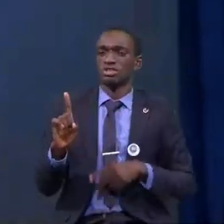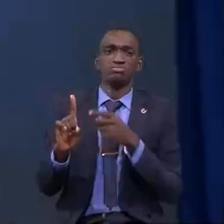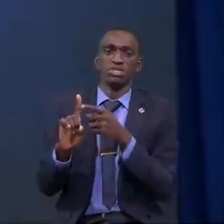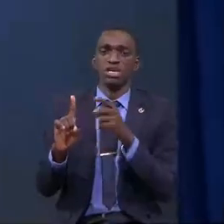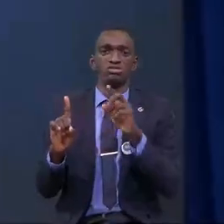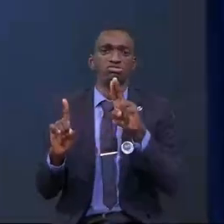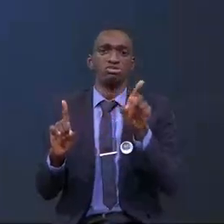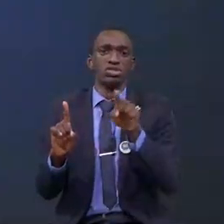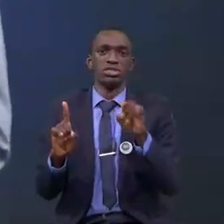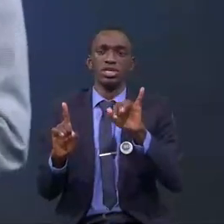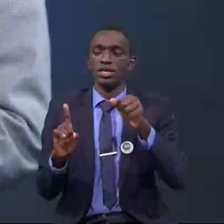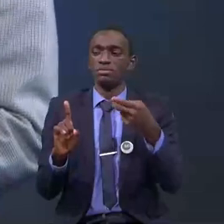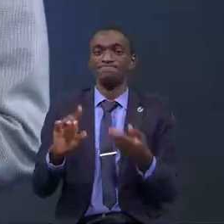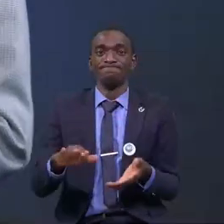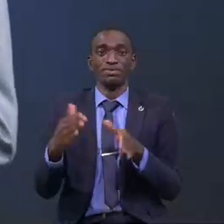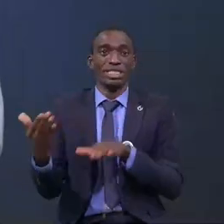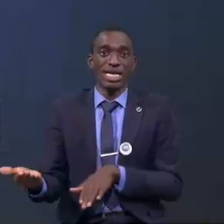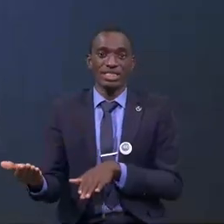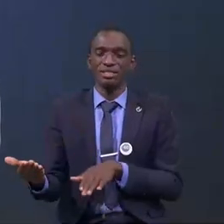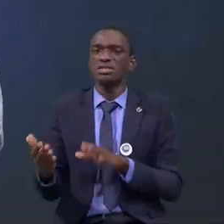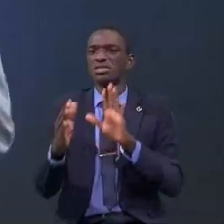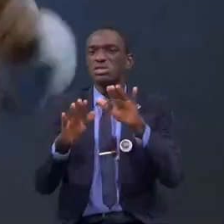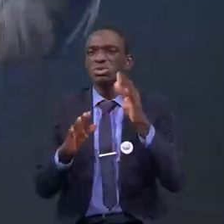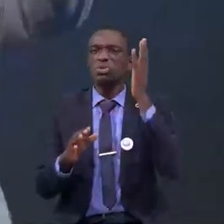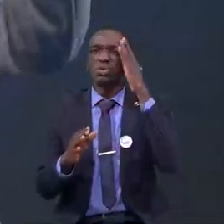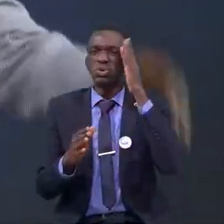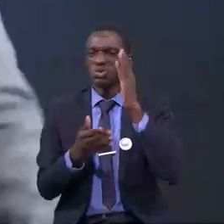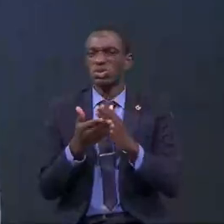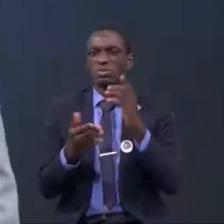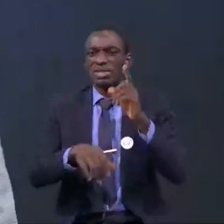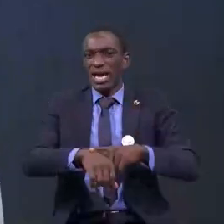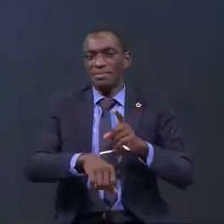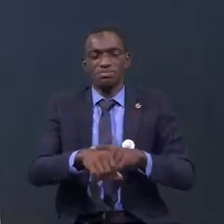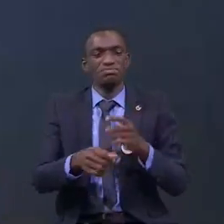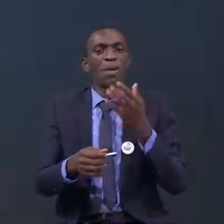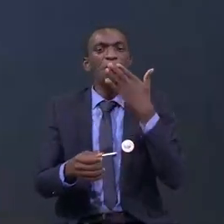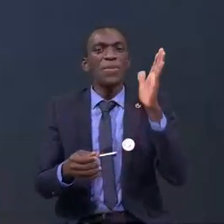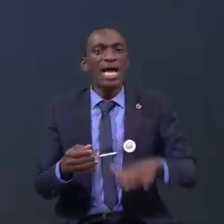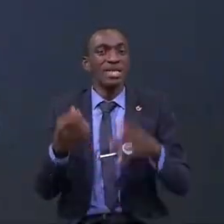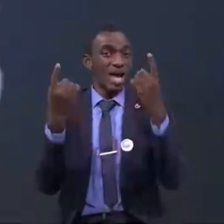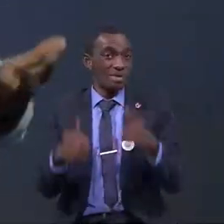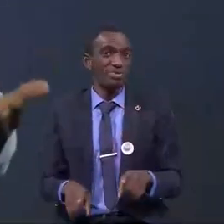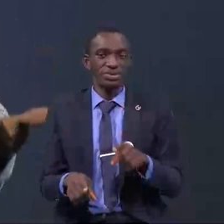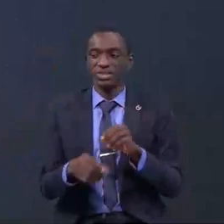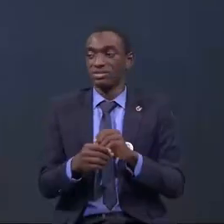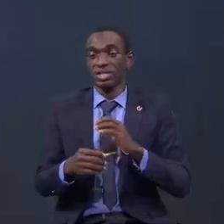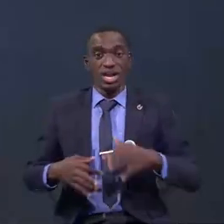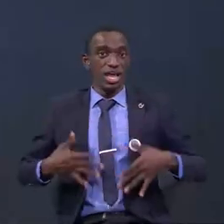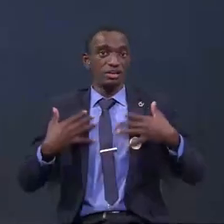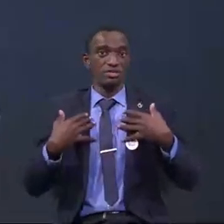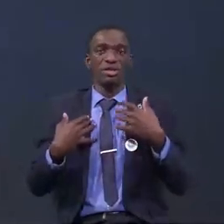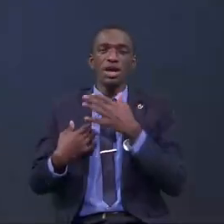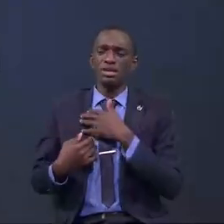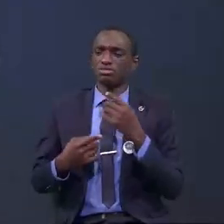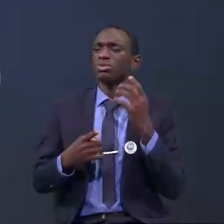Parfois, quand quelque chose de négatif arrive dans nos vies, papa est mort, maman est décédée, quelqu'un